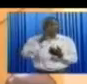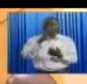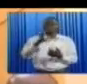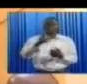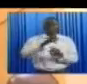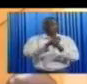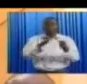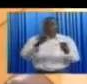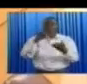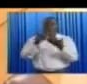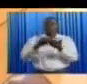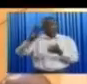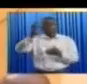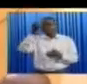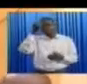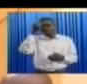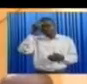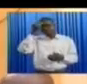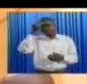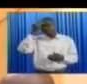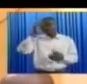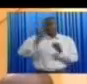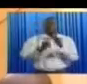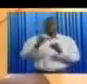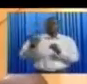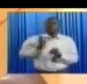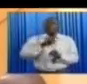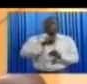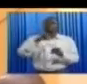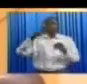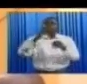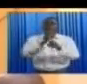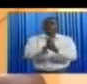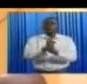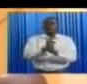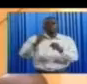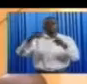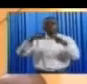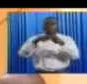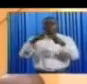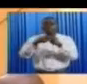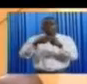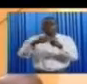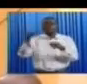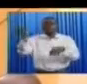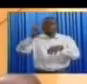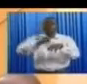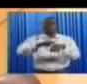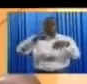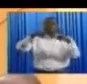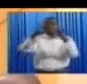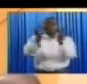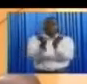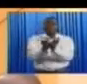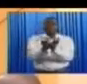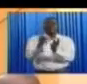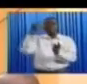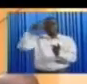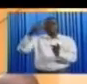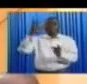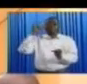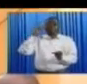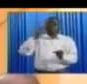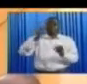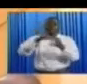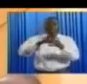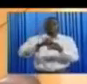assez phares du ministère, notamment si nous prenons le programme industrie, c'est aussi de travailler aujourd'hui à la mise en place davantage d'une petite et moyenne